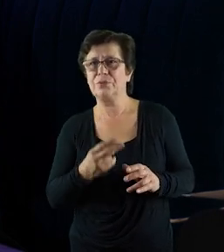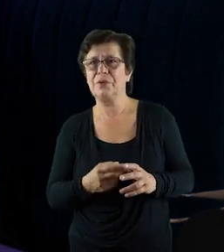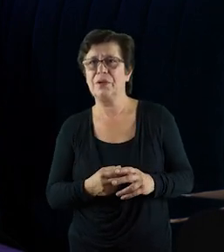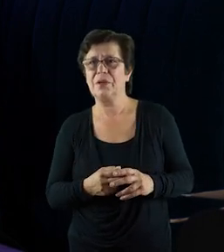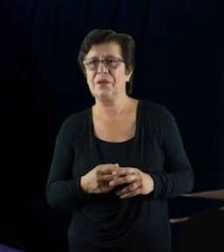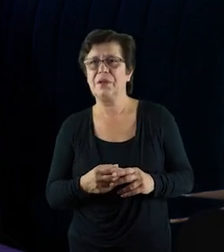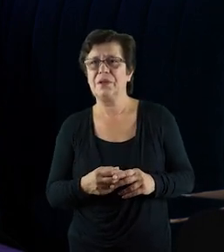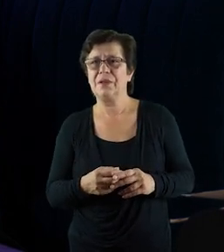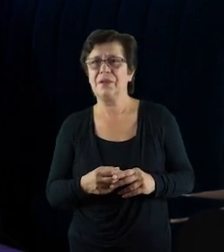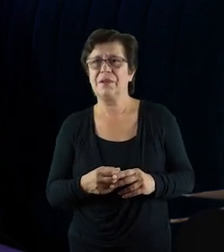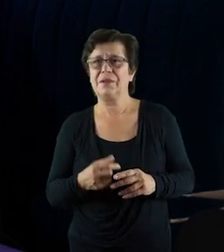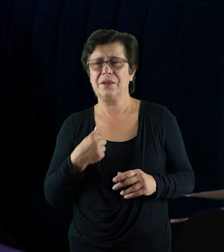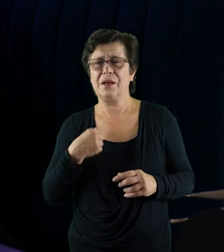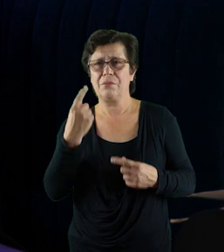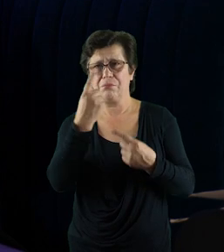Ja myślę, że